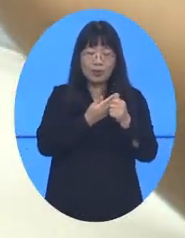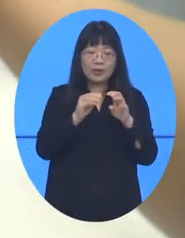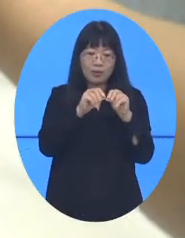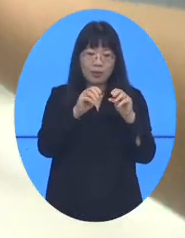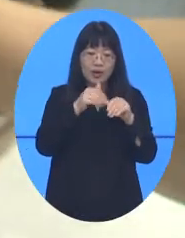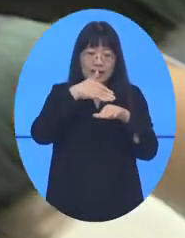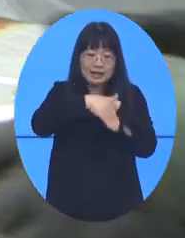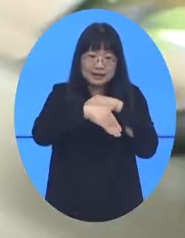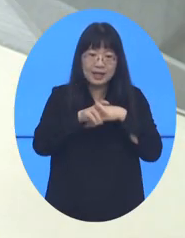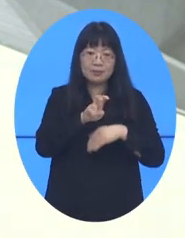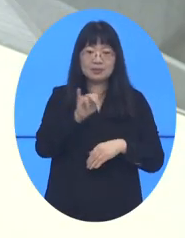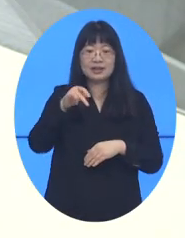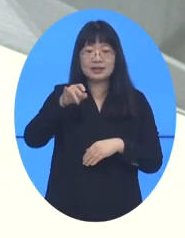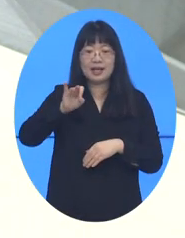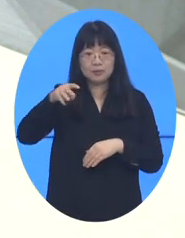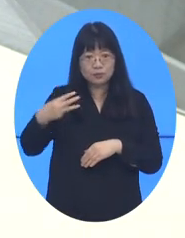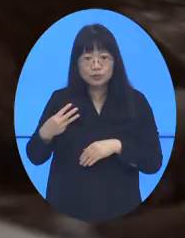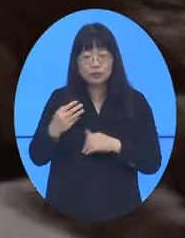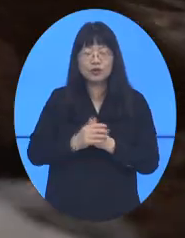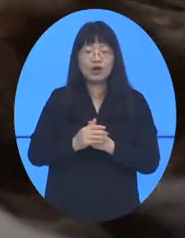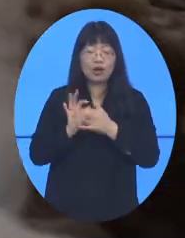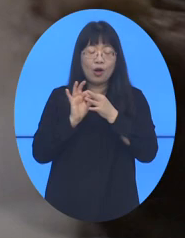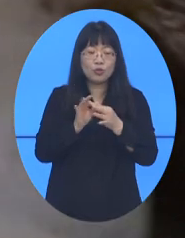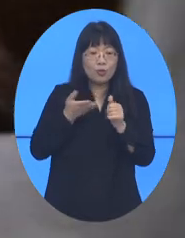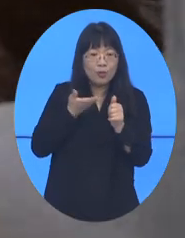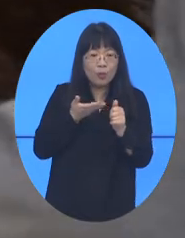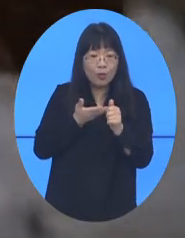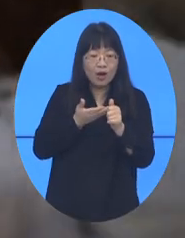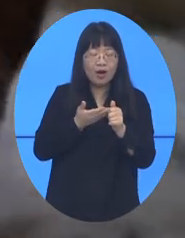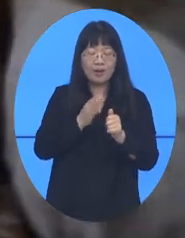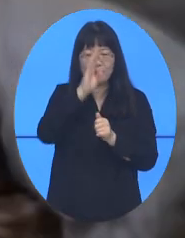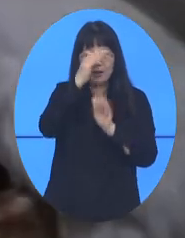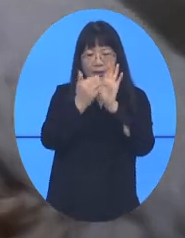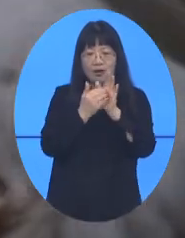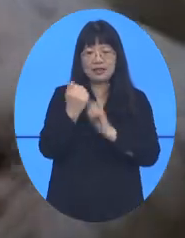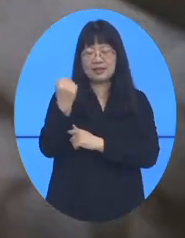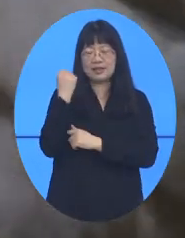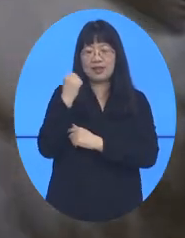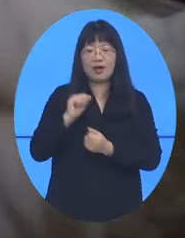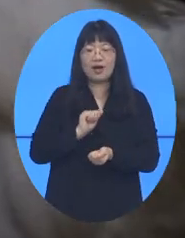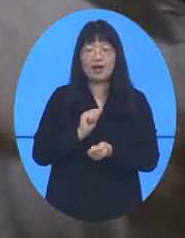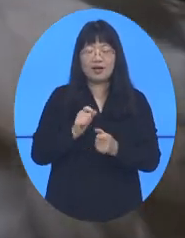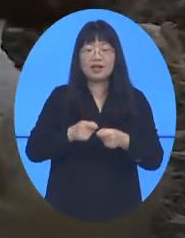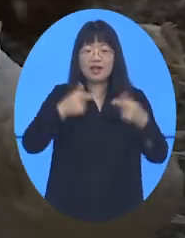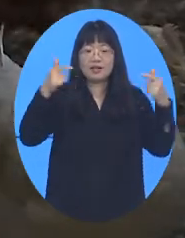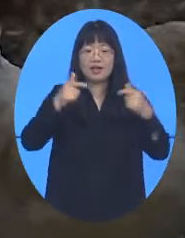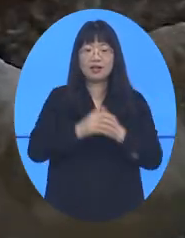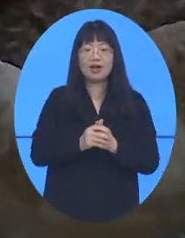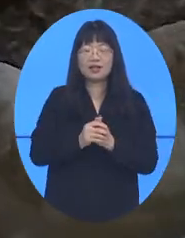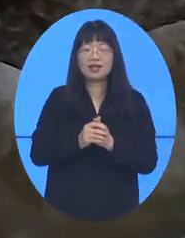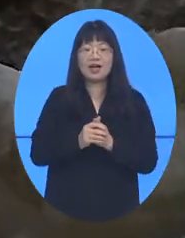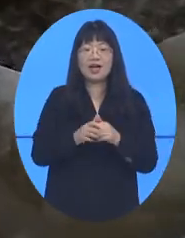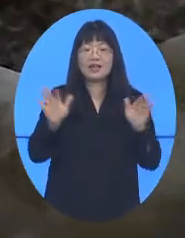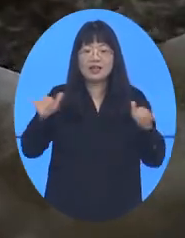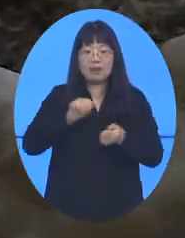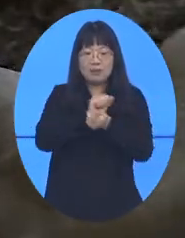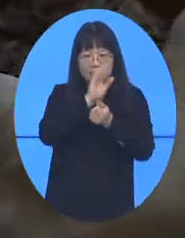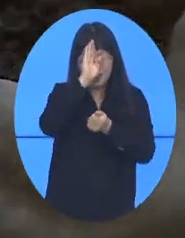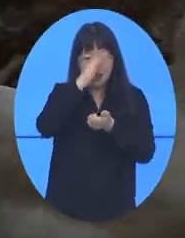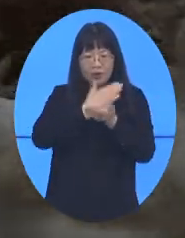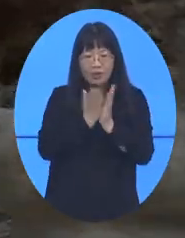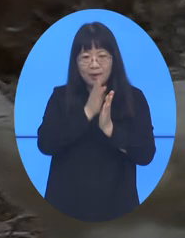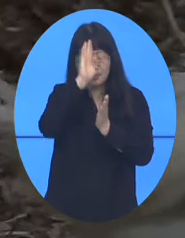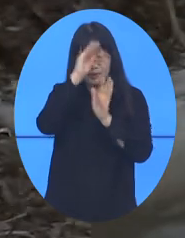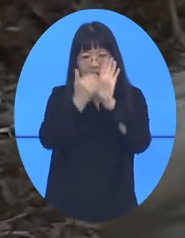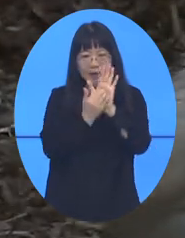분말 형태의 유용 미생물입니다. 꾸준히 먹이면 면역력이 향상돼 조류 인플루엔자를 비롯한 다양한